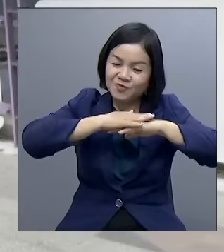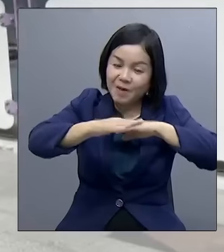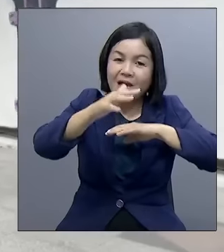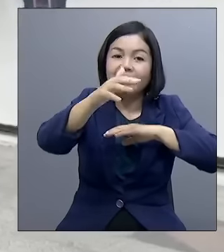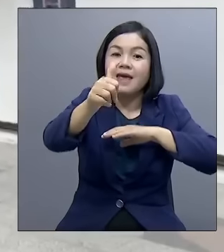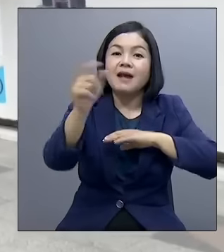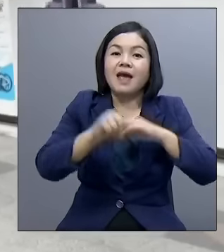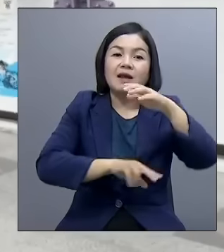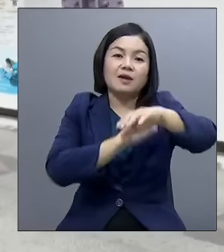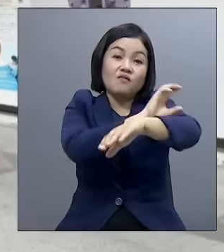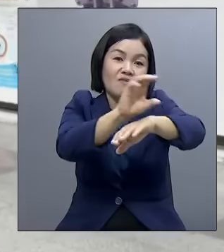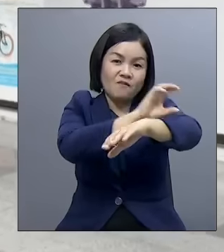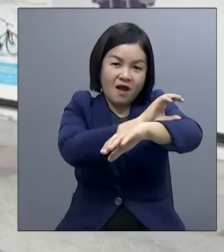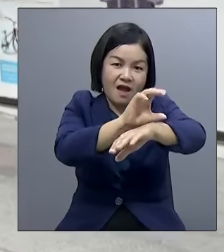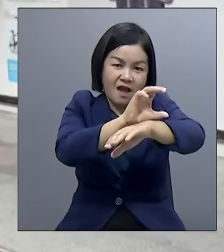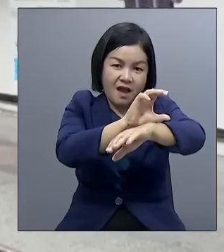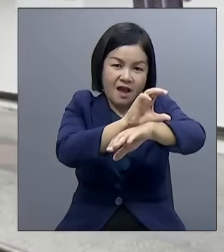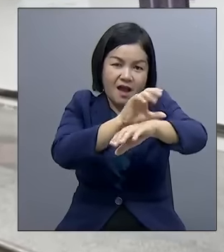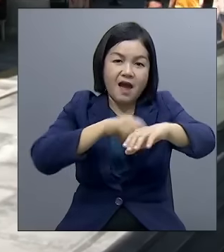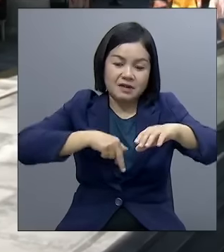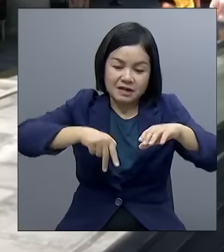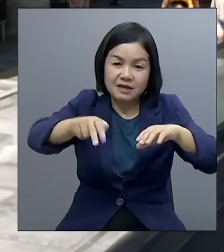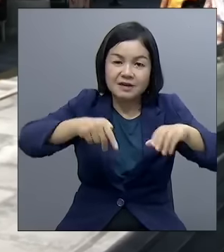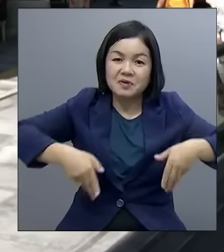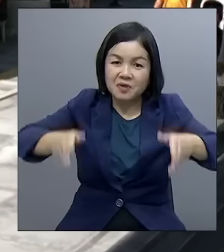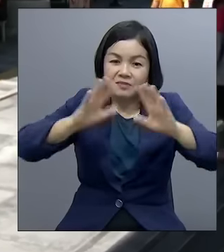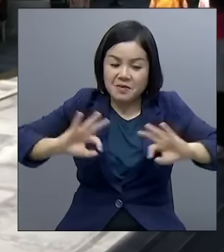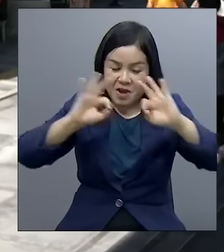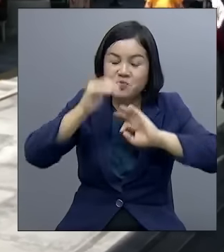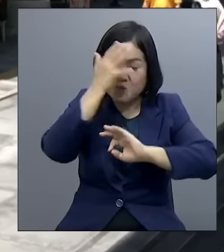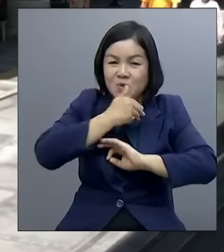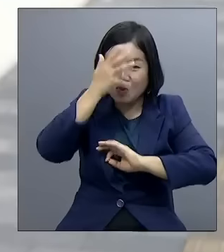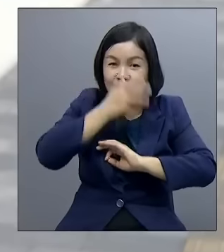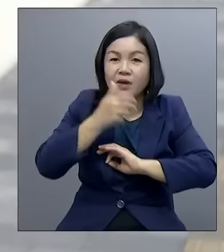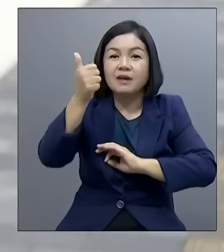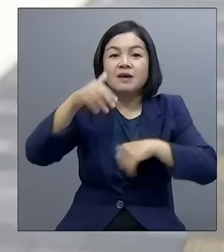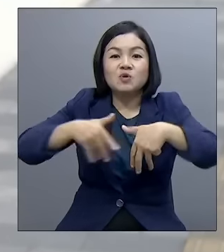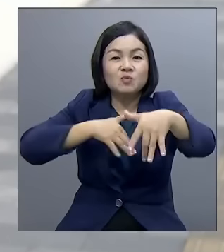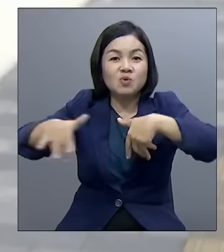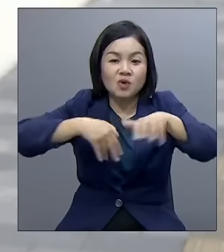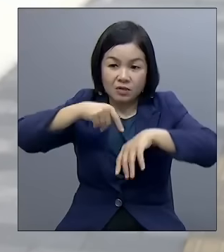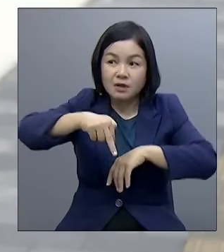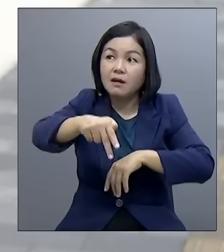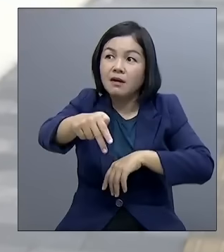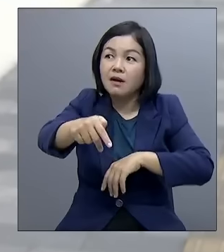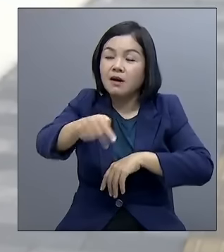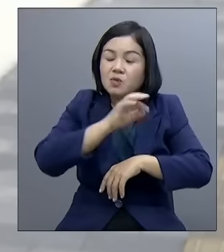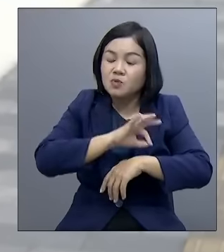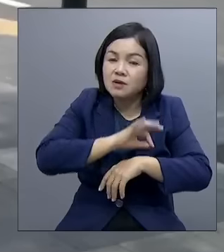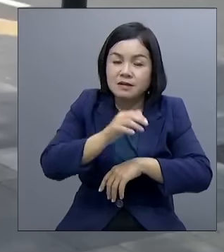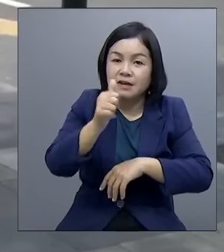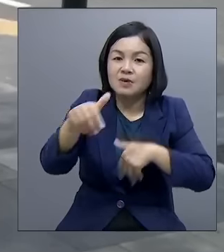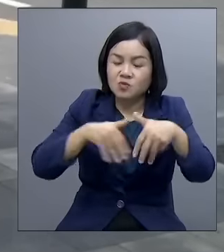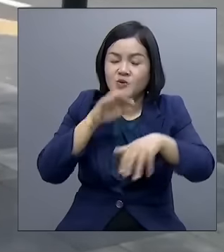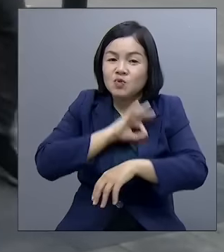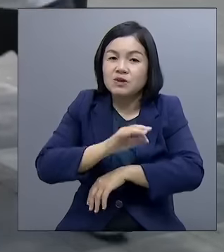ระหว่างรถไฟฟ้าด้วยนะครับแล้วก็ย่านสำคัญนะครับก็มีความสวยงามมากขึ้นแล้วก็คนส่วนมากได้ใช้ประโยชน์ผลตอบรับก็ค่อนข้างที่จะไปในทางที่ดีนะ